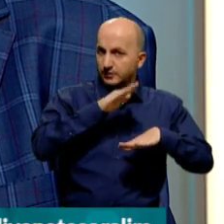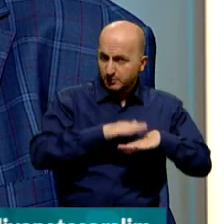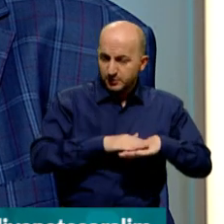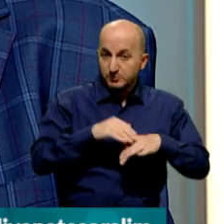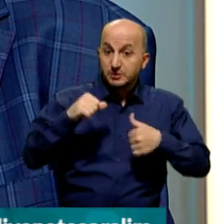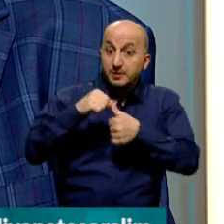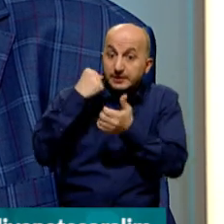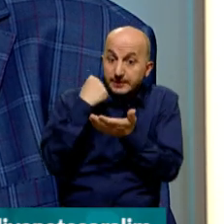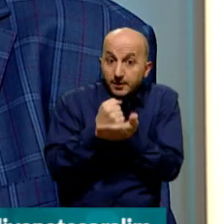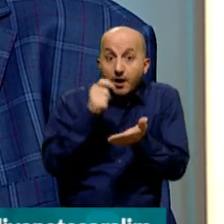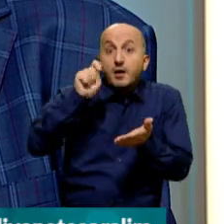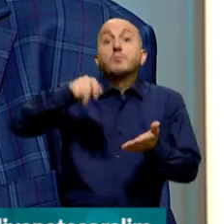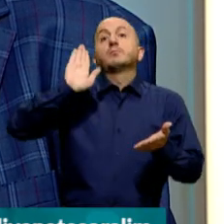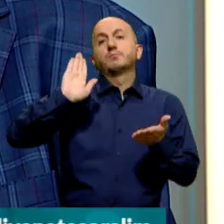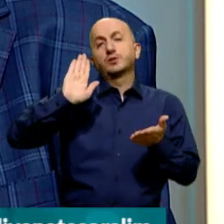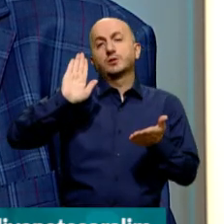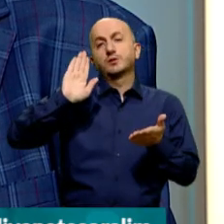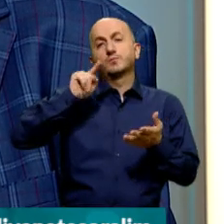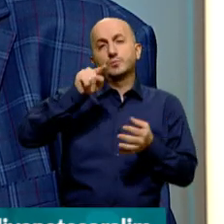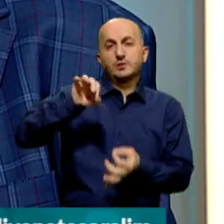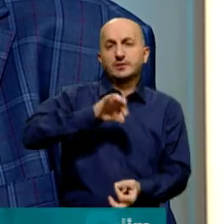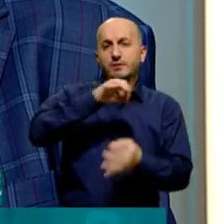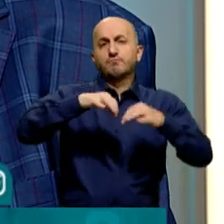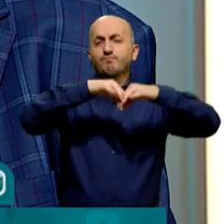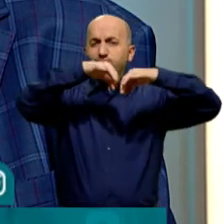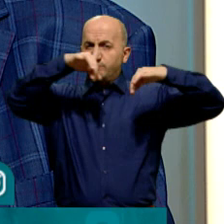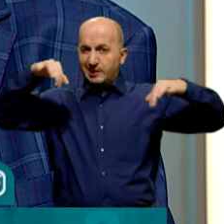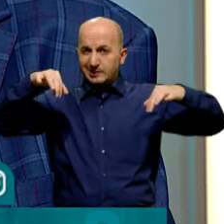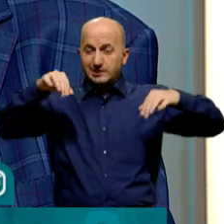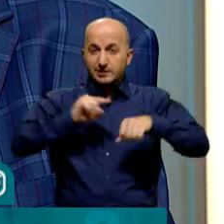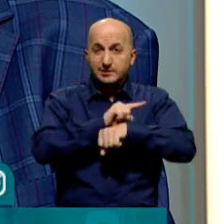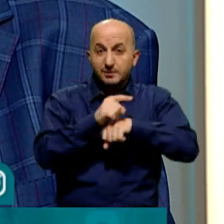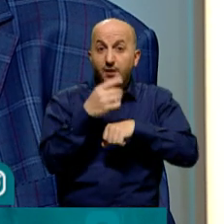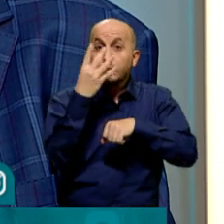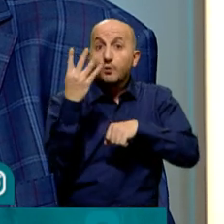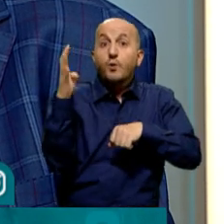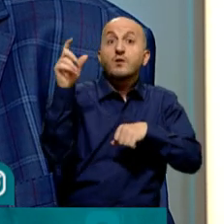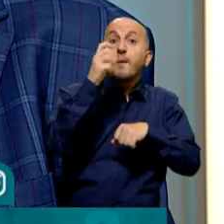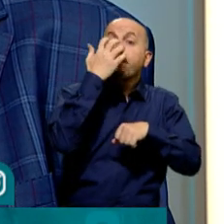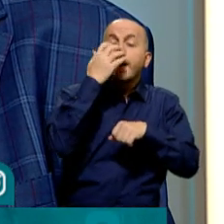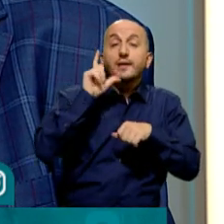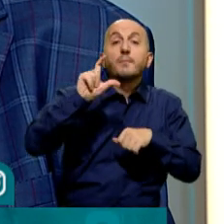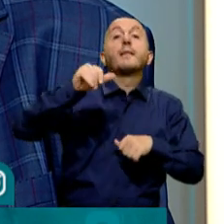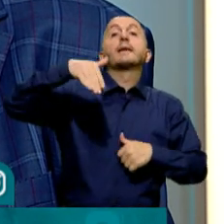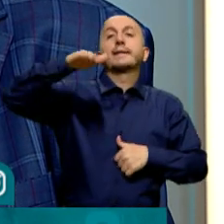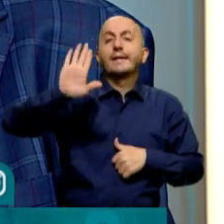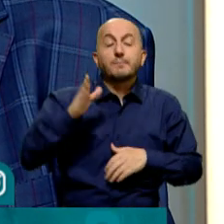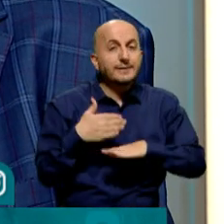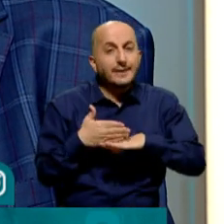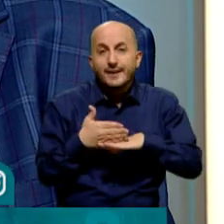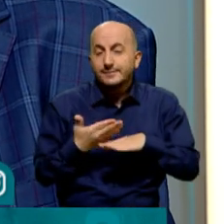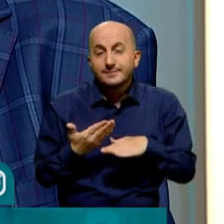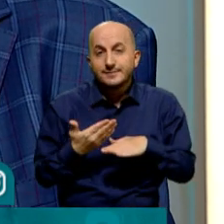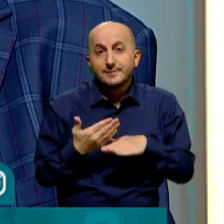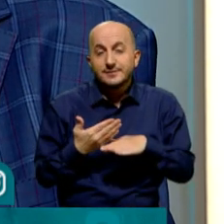nikah yapılmamış ise bu insanlar ayrıldıkları vakitte iddet gerekir mi? Hayır, gerekmez. Niye gerekmez?